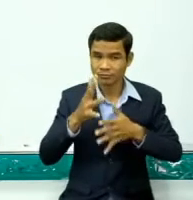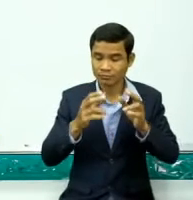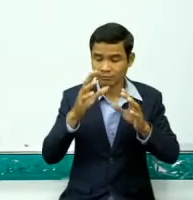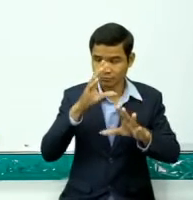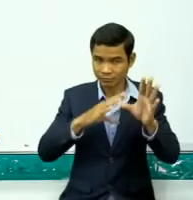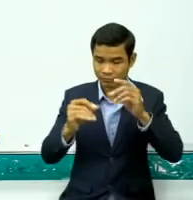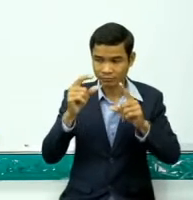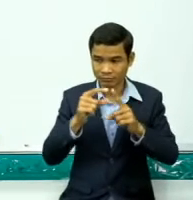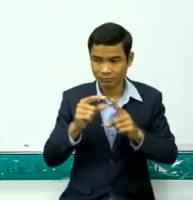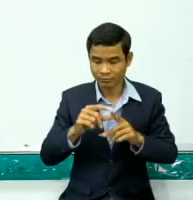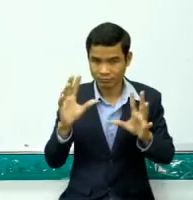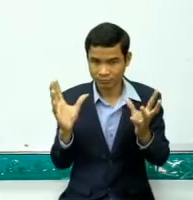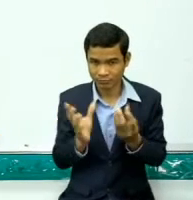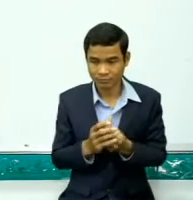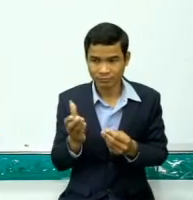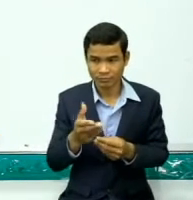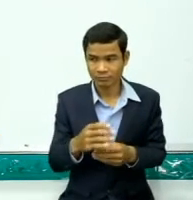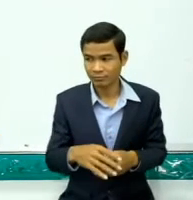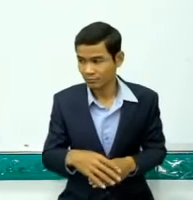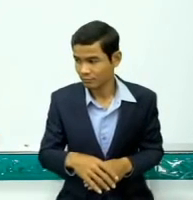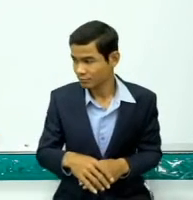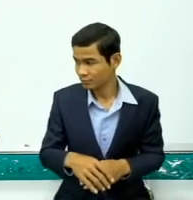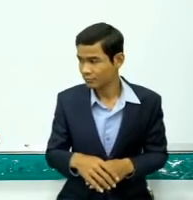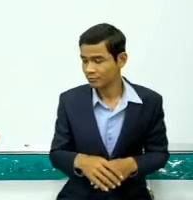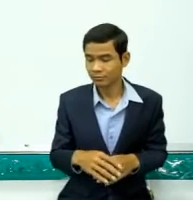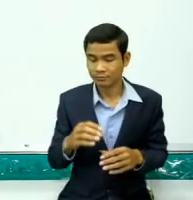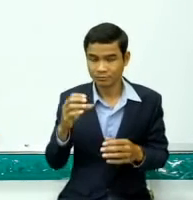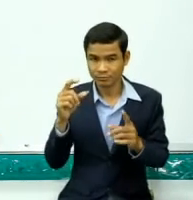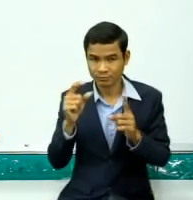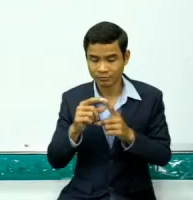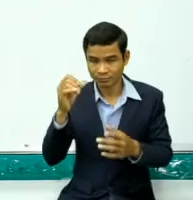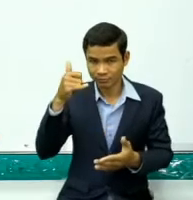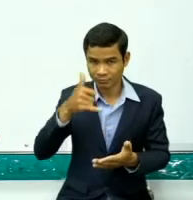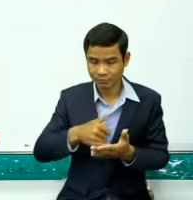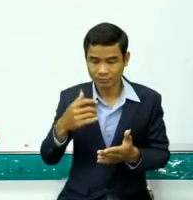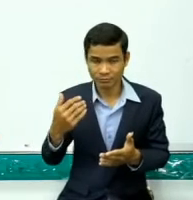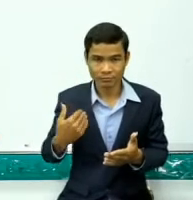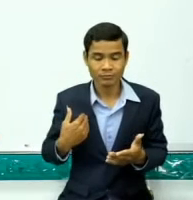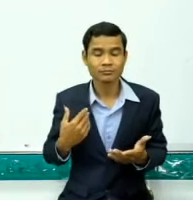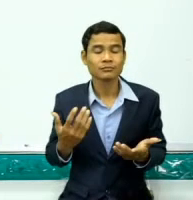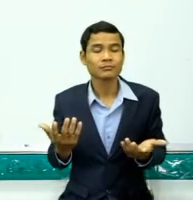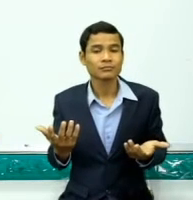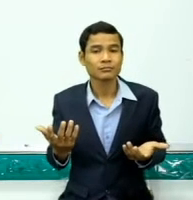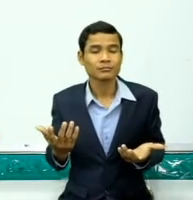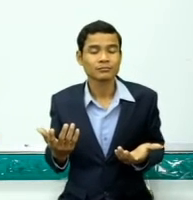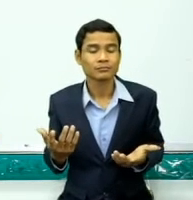tiết tình ạ nè con ná. Biết ngay nít cứ dừng miền bía.